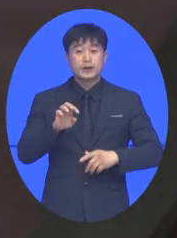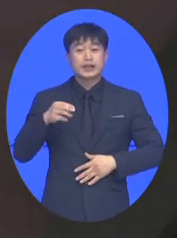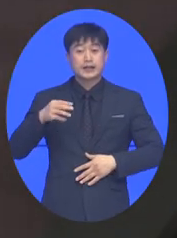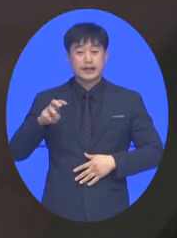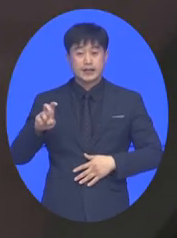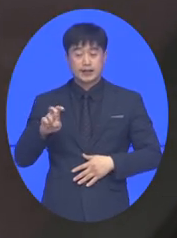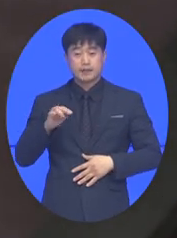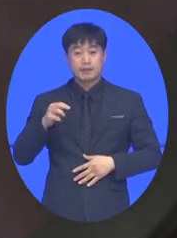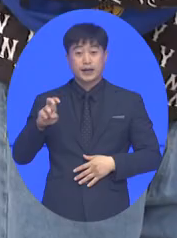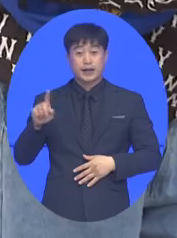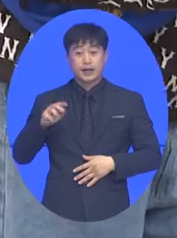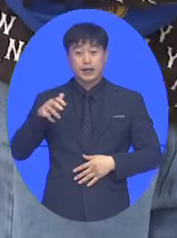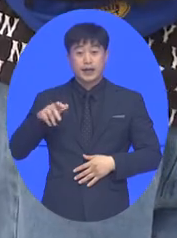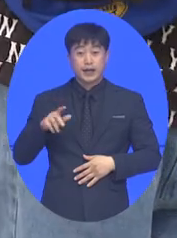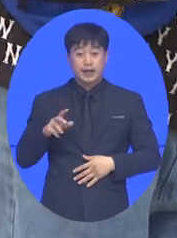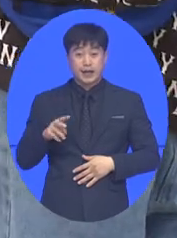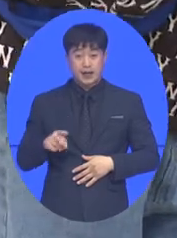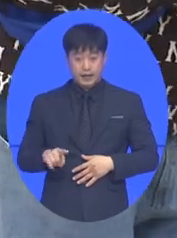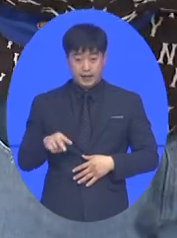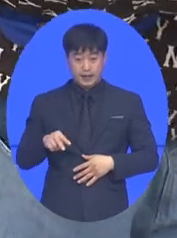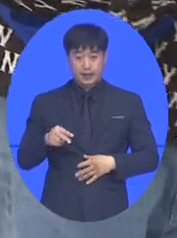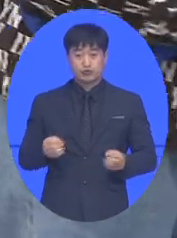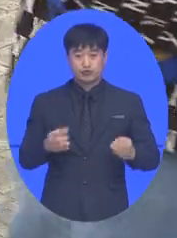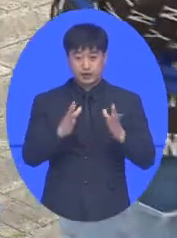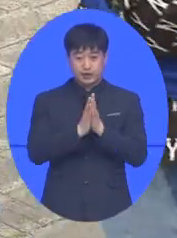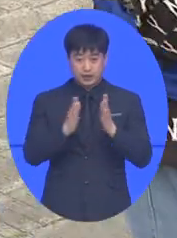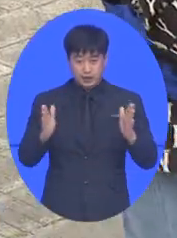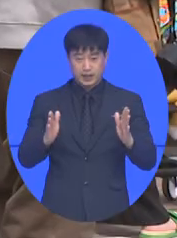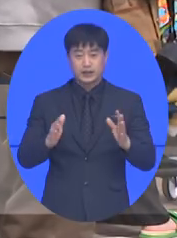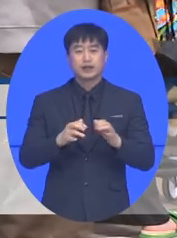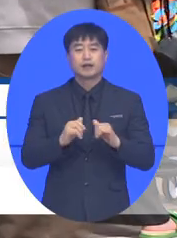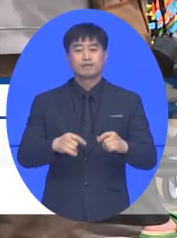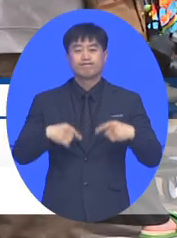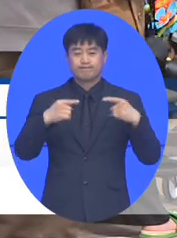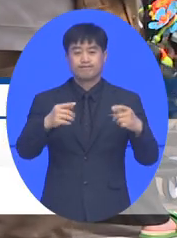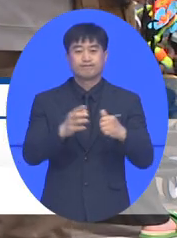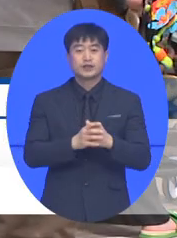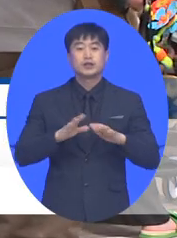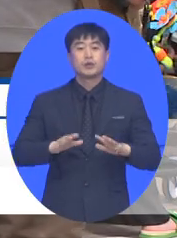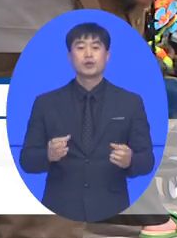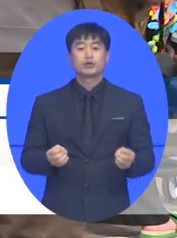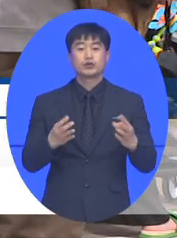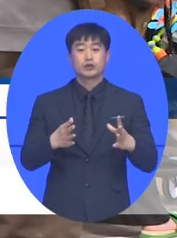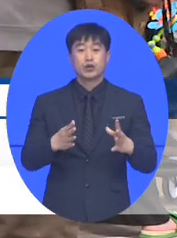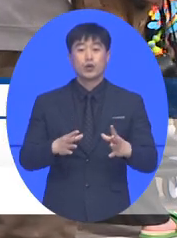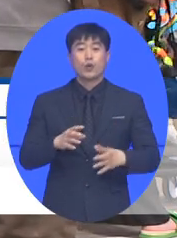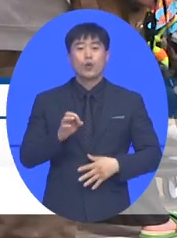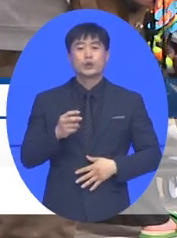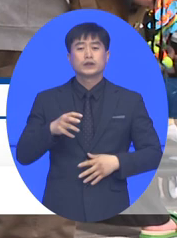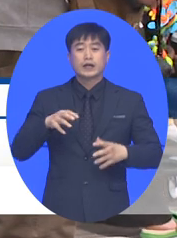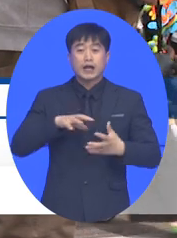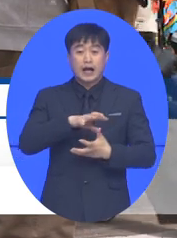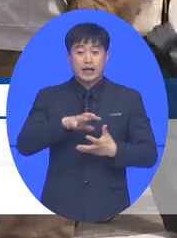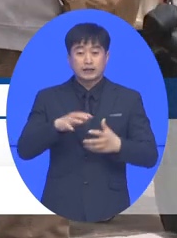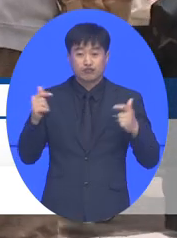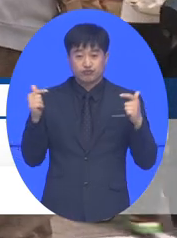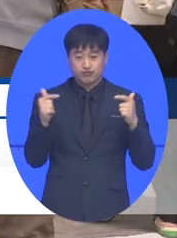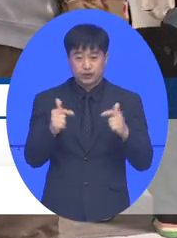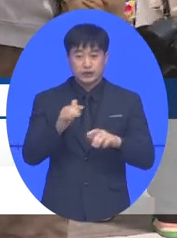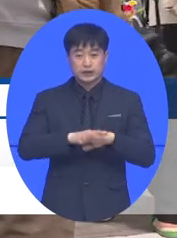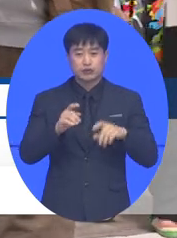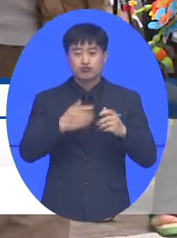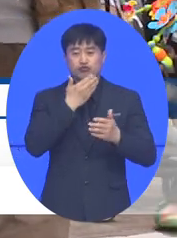열었는데 시민들이 자발적으로 함께 했습니다 이번 행사의 의미는 온실가스 감축 실천 활동에